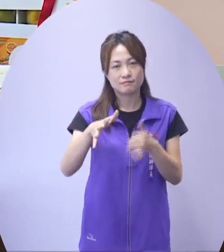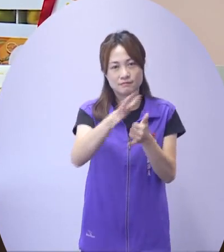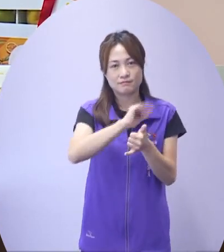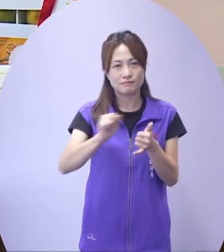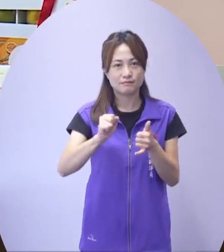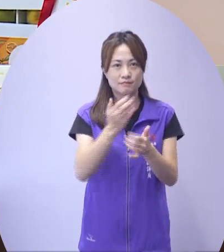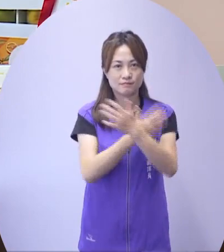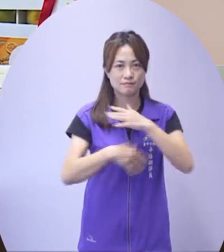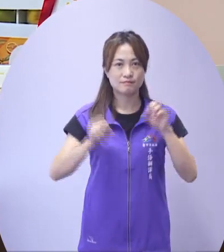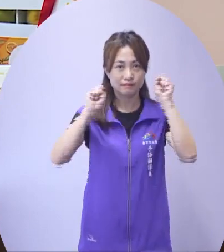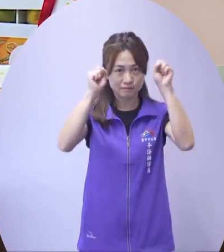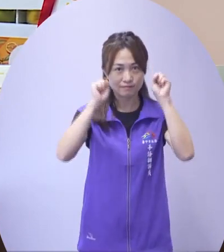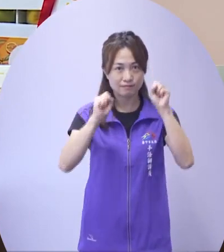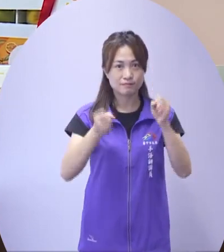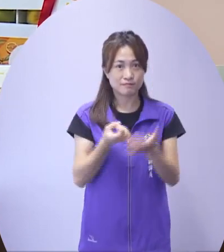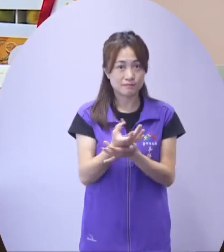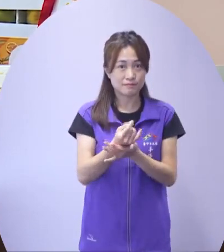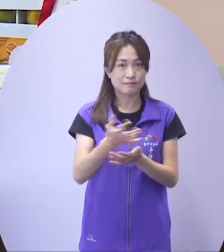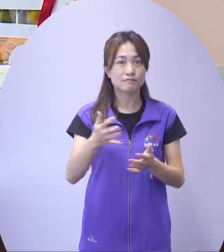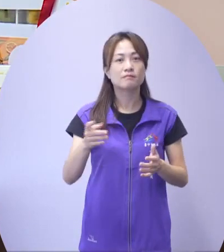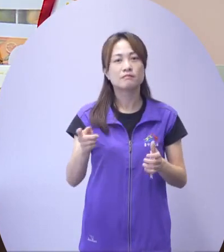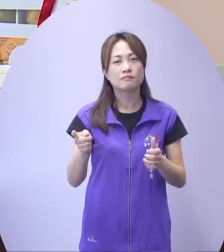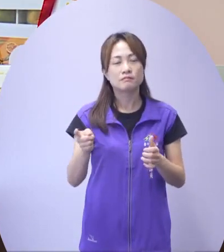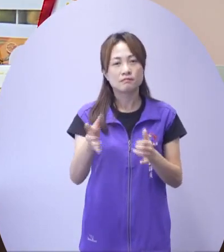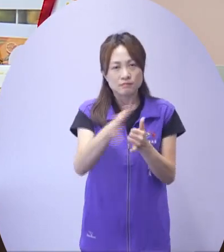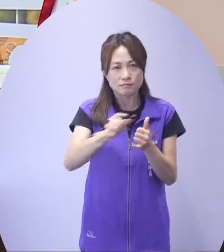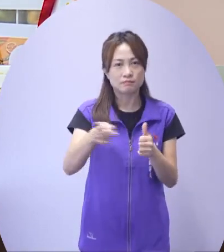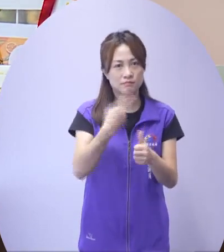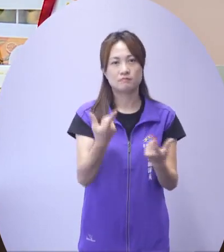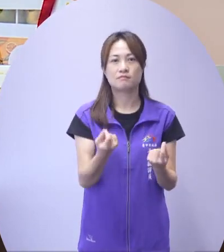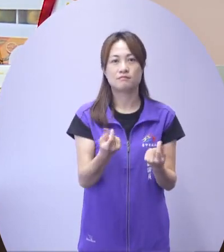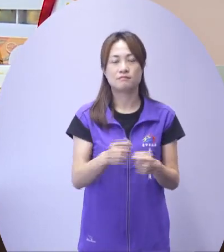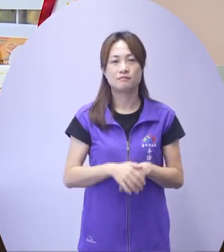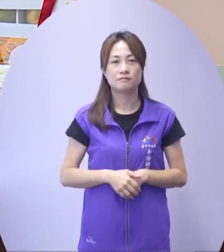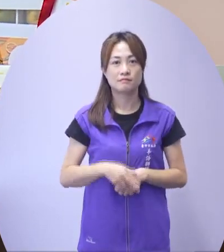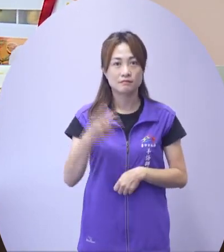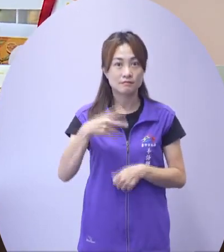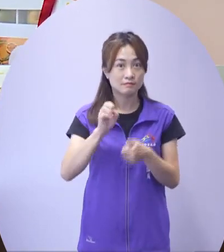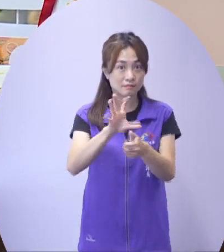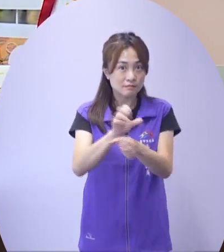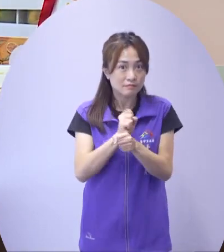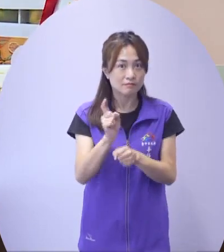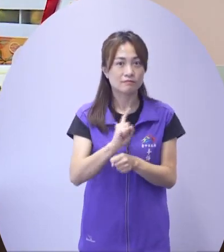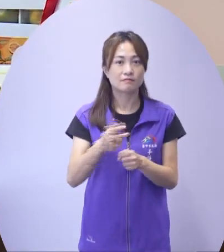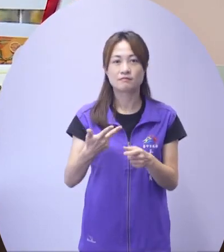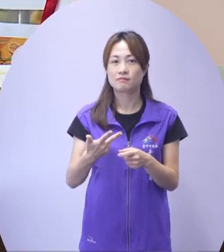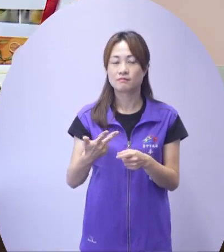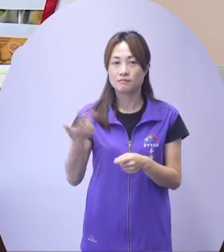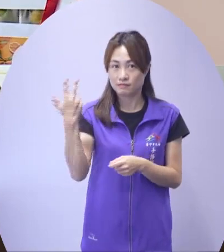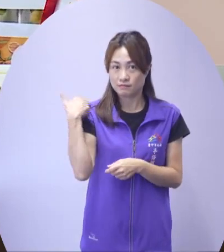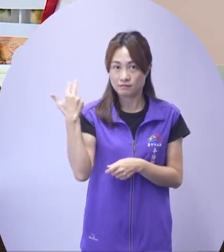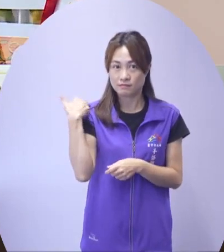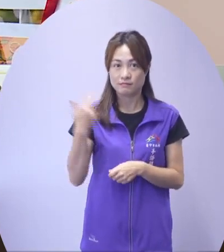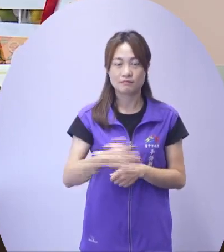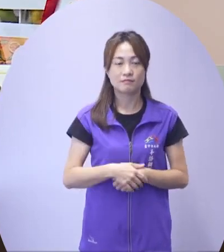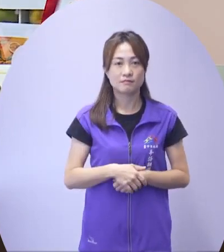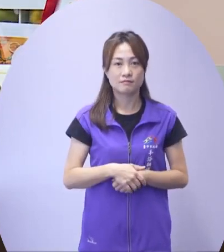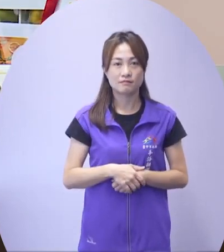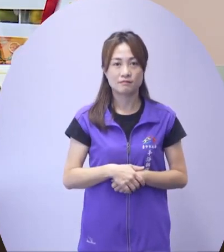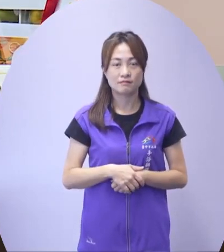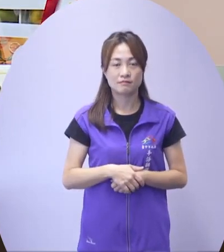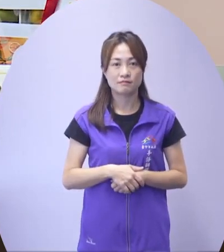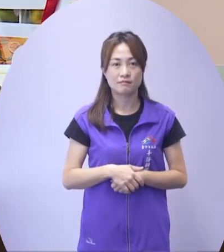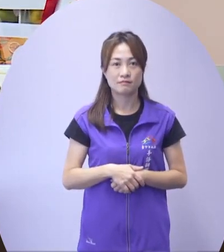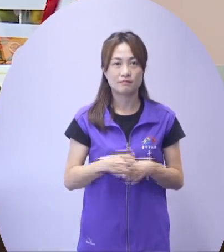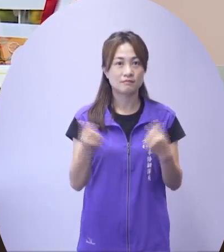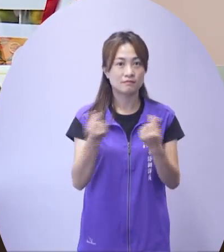球赛，我们拿下全国第一名。那另外还有一个提醒是，上个礼拜哈，因为这个